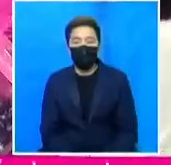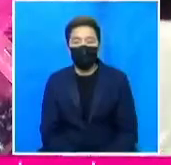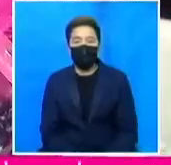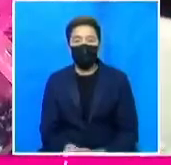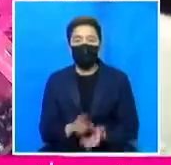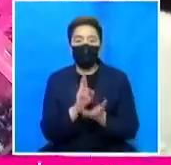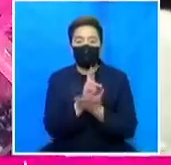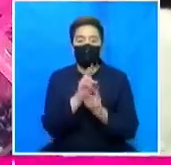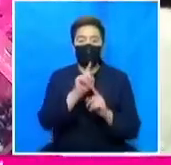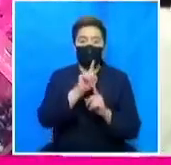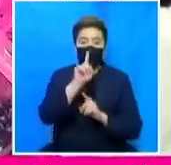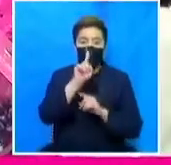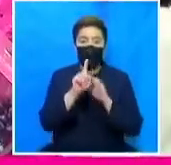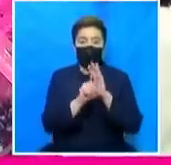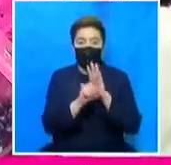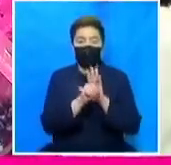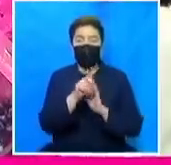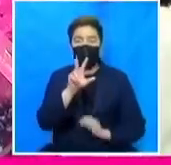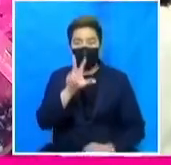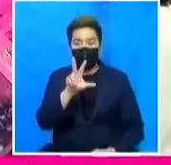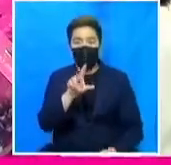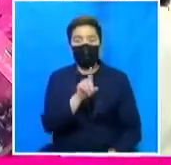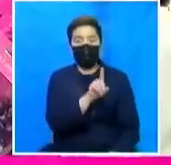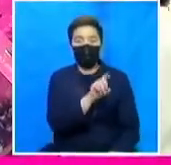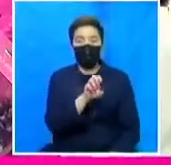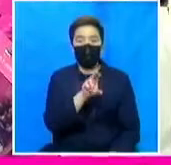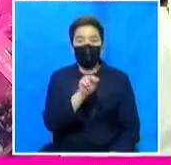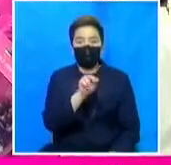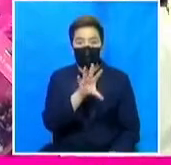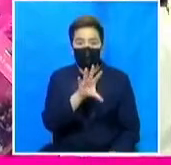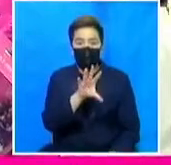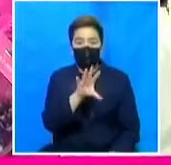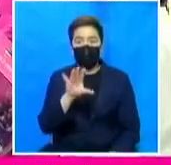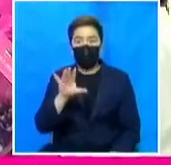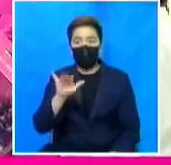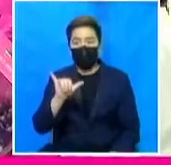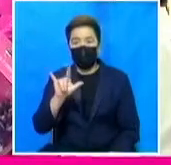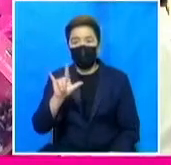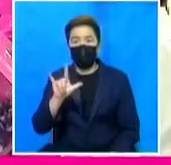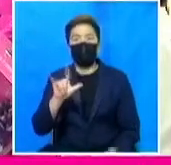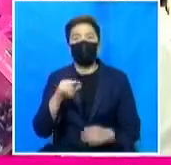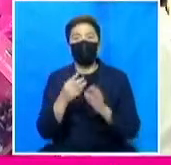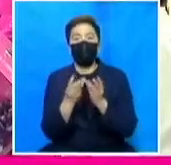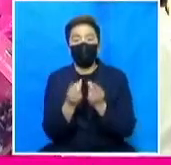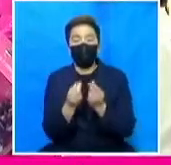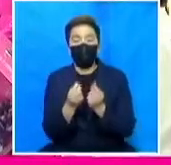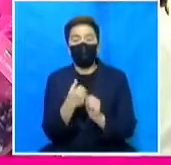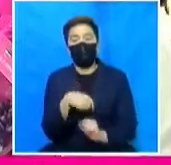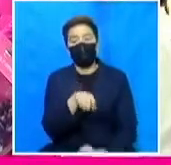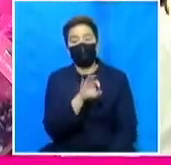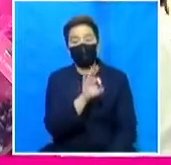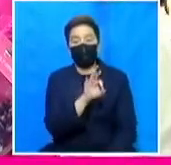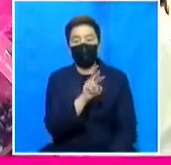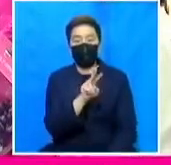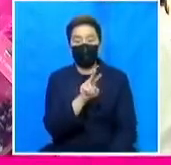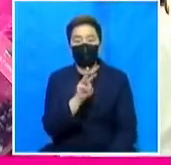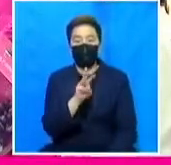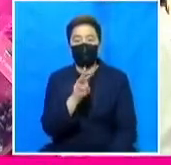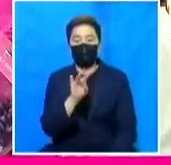อันดับที่1หมุนครั้งที่3งวดที่135หมวดอักษรยอหญิงเลขที่ออก